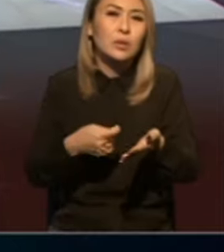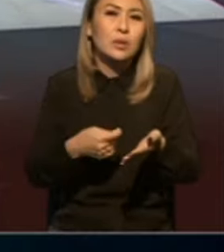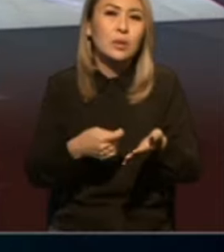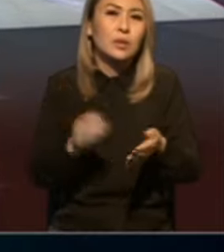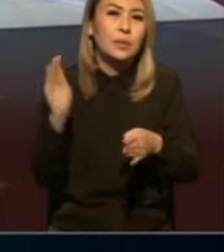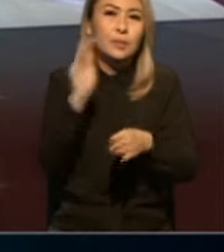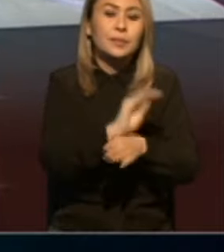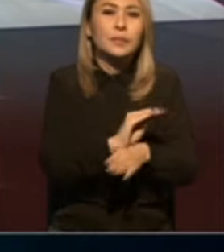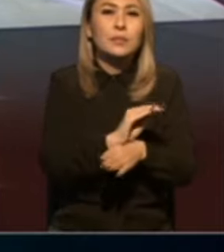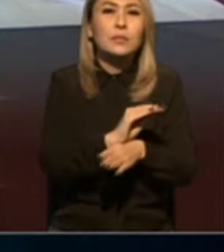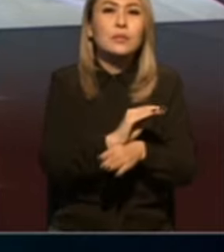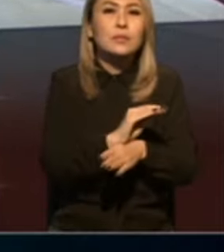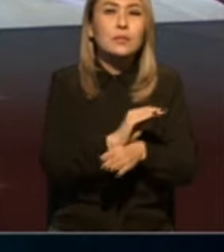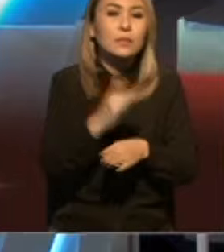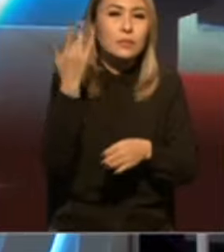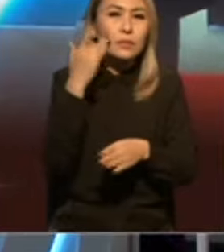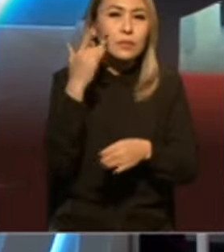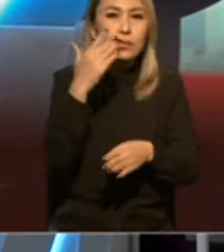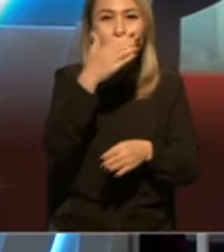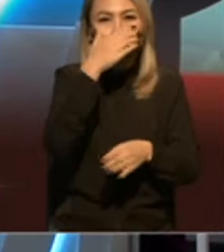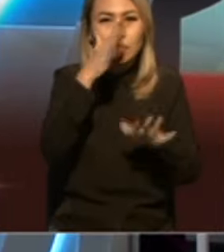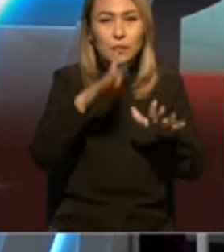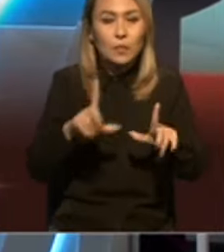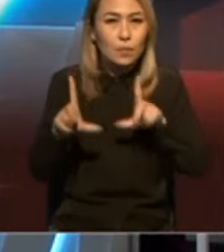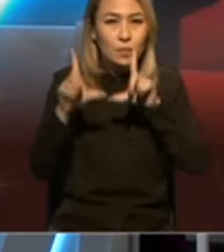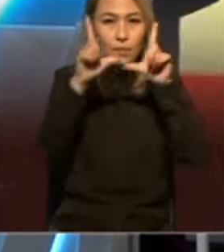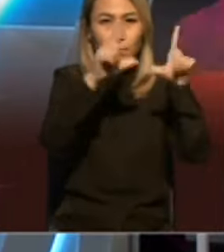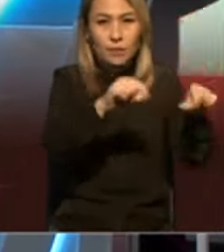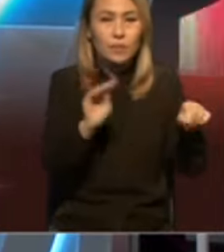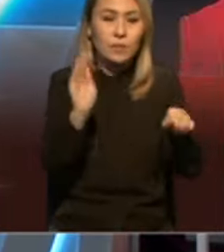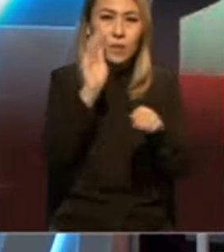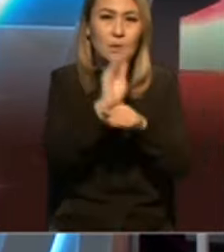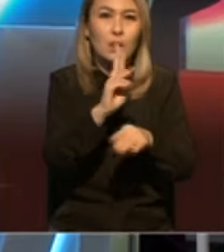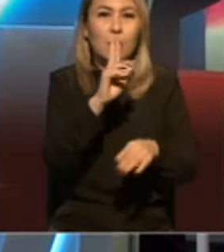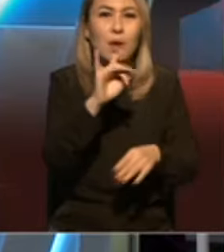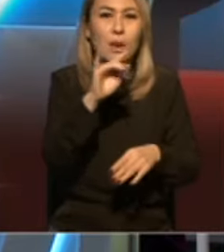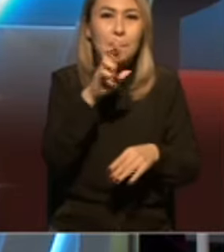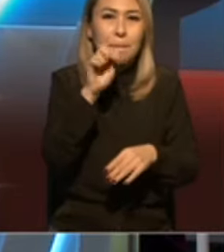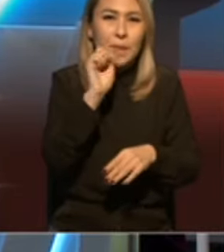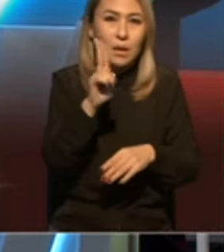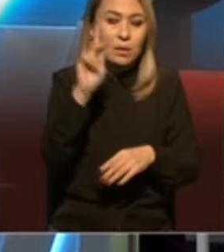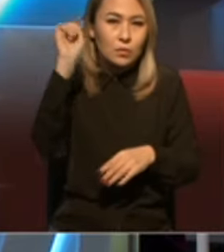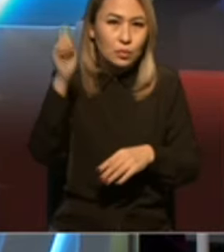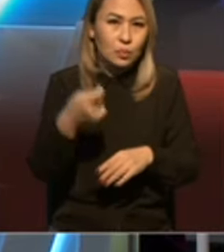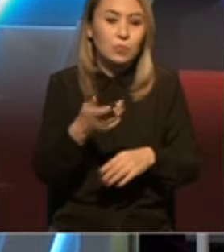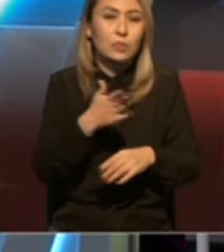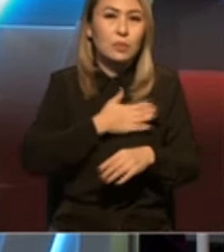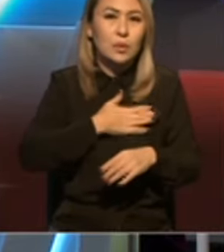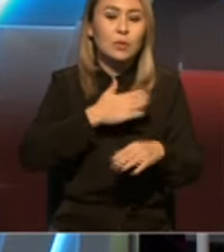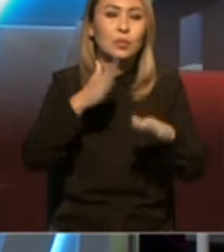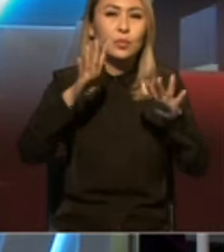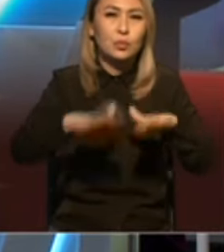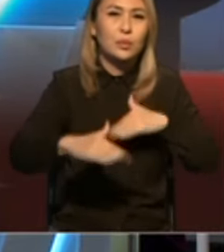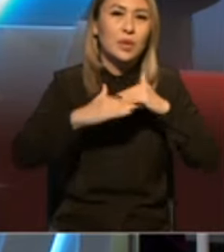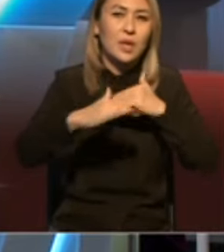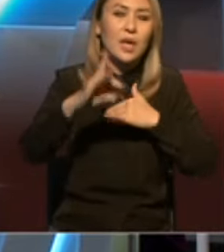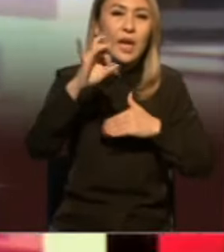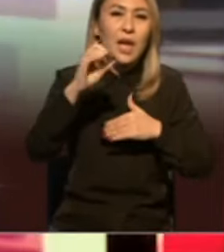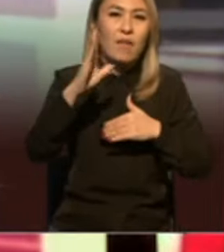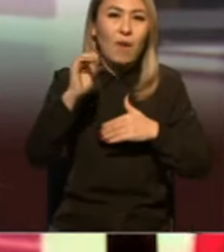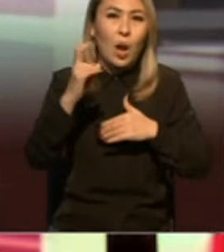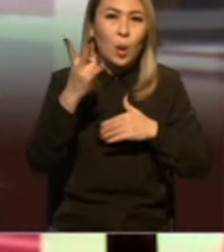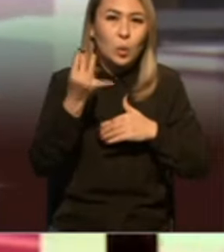және де мына ақыштың Ауғанстаннан кетуі, сонымен қатар Қарабақ соғысы, бұлардың бәрі біздің түркілік сананың революциялық